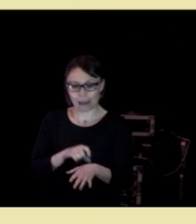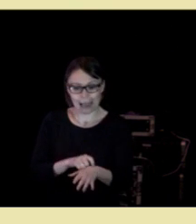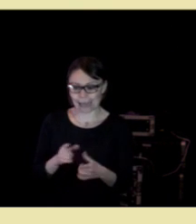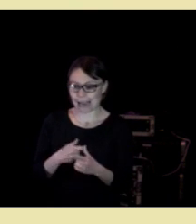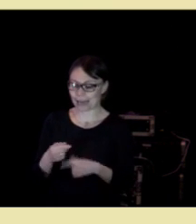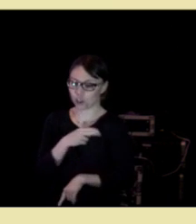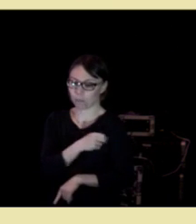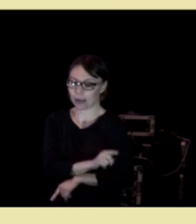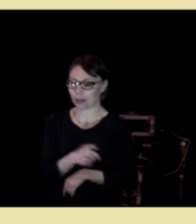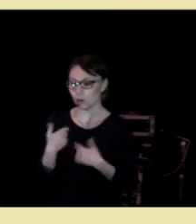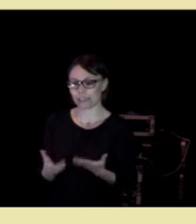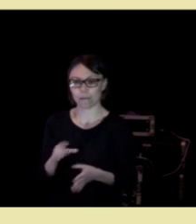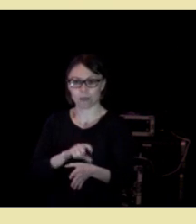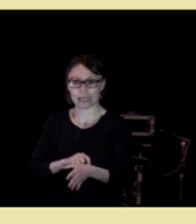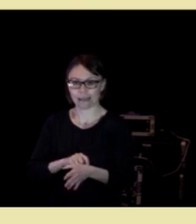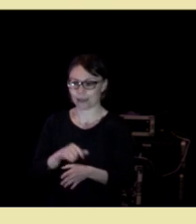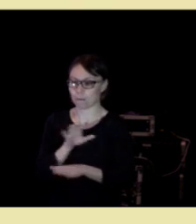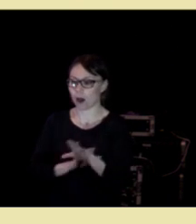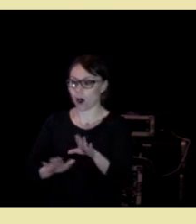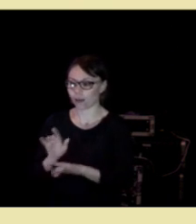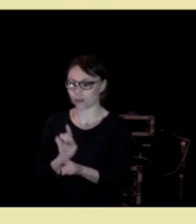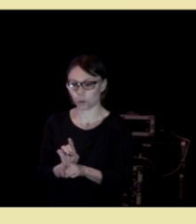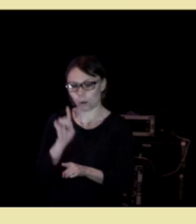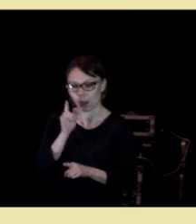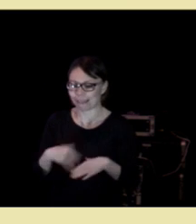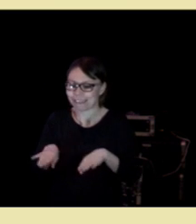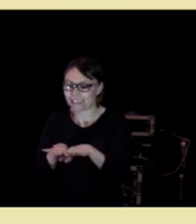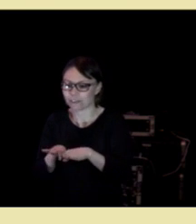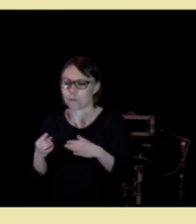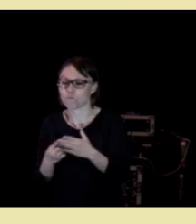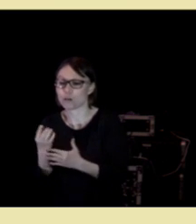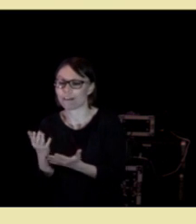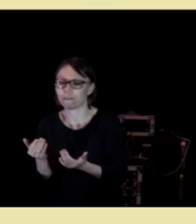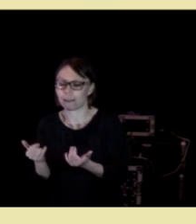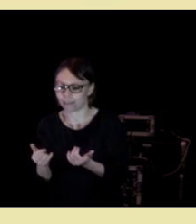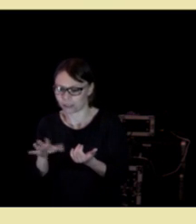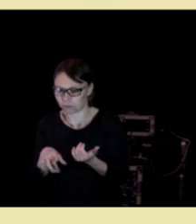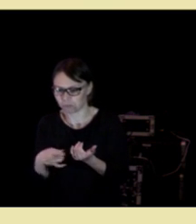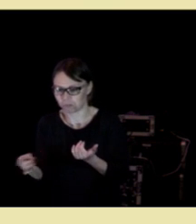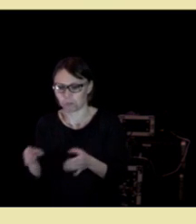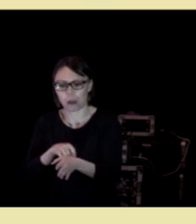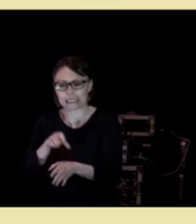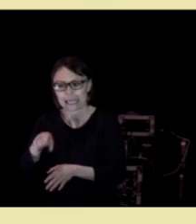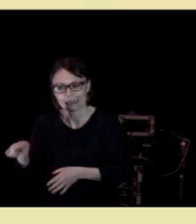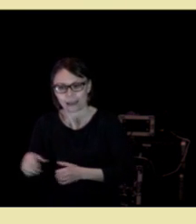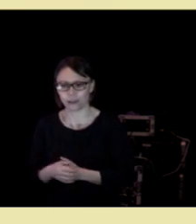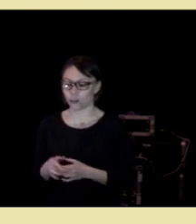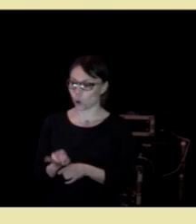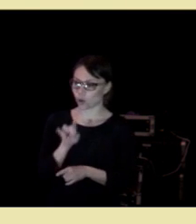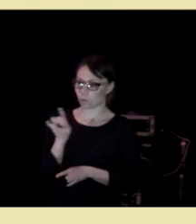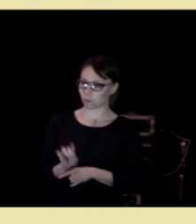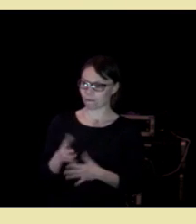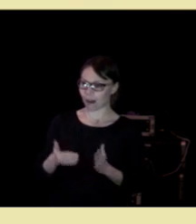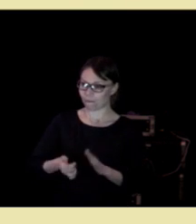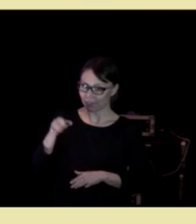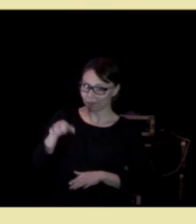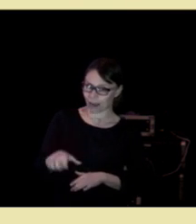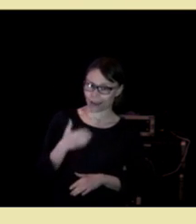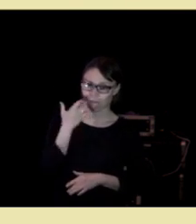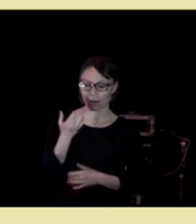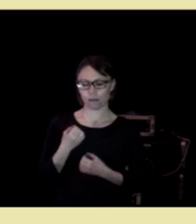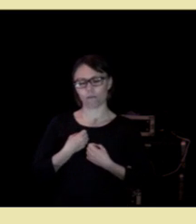eller sykepleier å gi pasienter behandling som kan tilsvare mulige forventninger hos pasientene. Da kan jo spørsmålet om hva viktig for deg